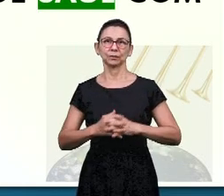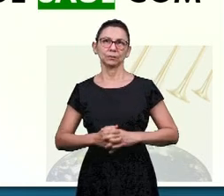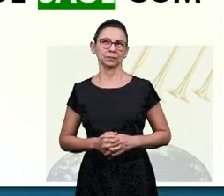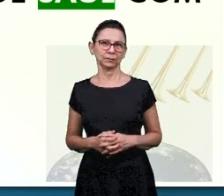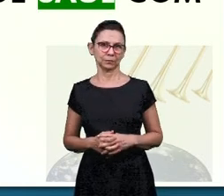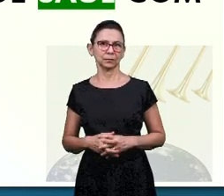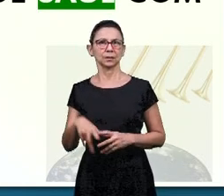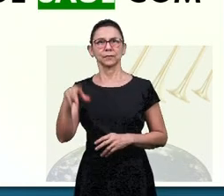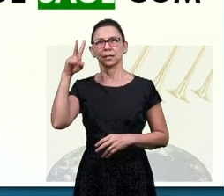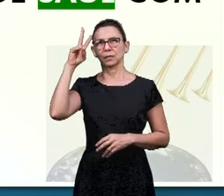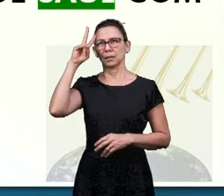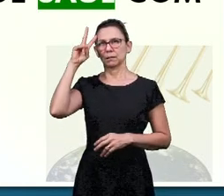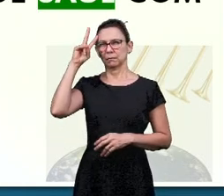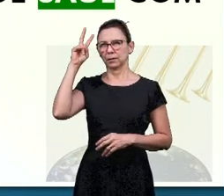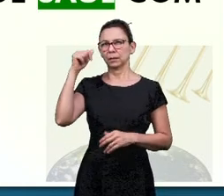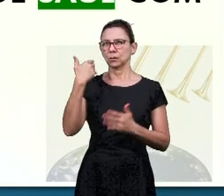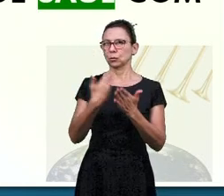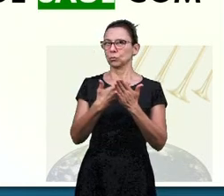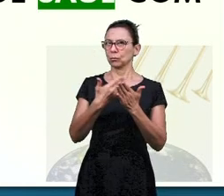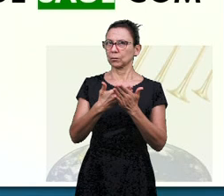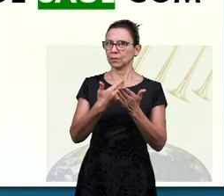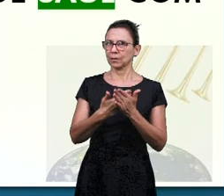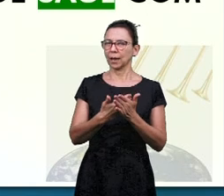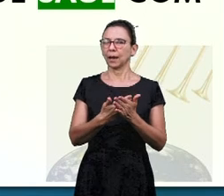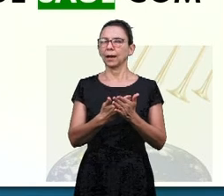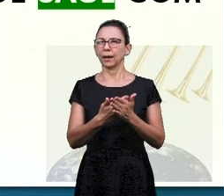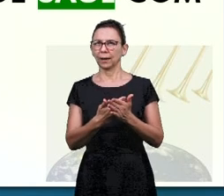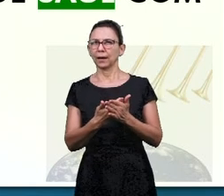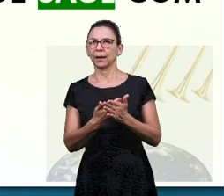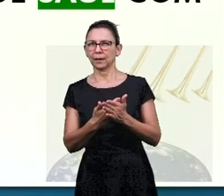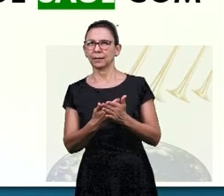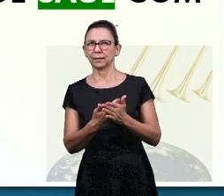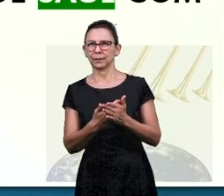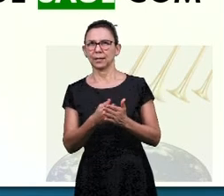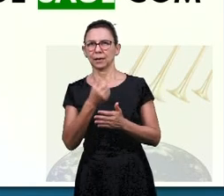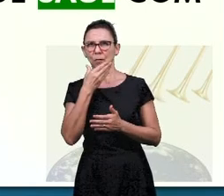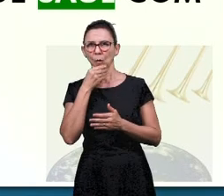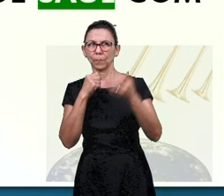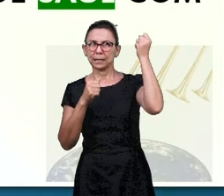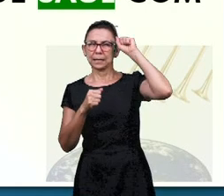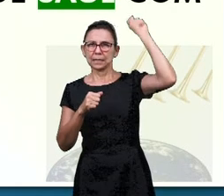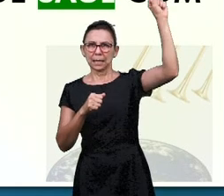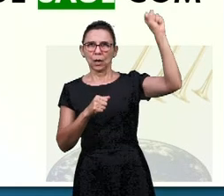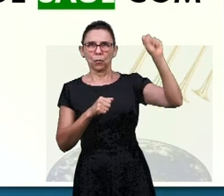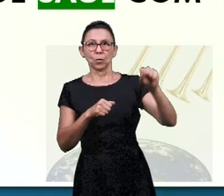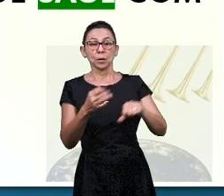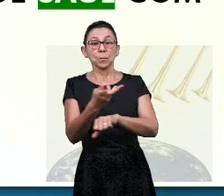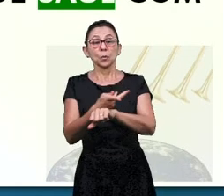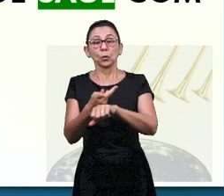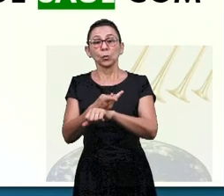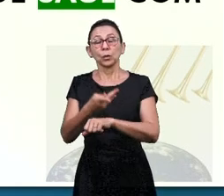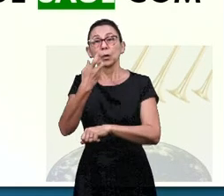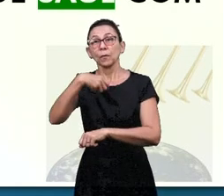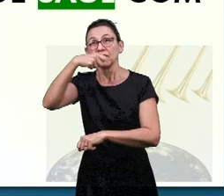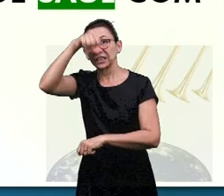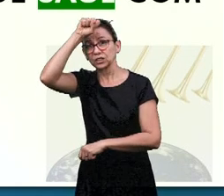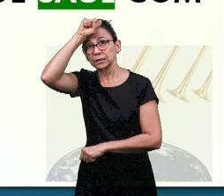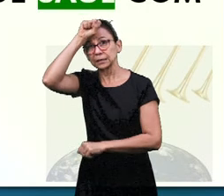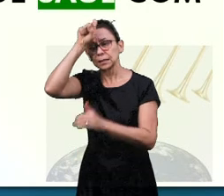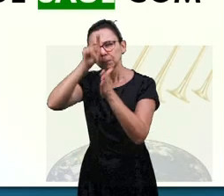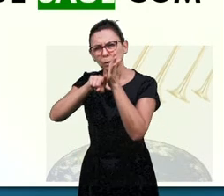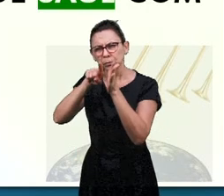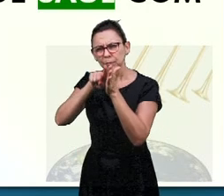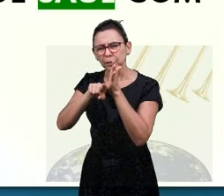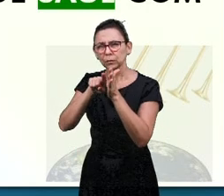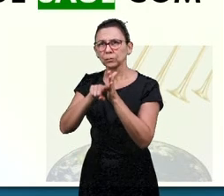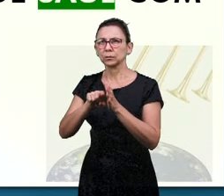cet aspect de la consultation de Saül à la pythonise et vous allez faire une application prophétique dans